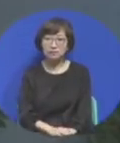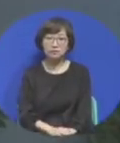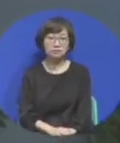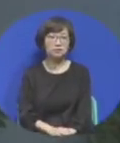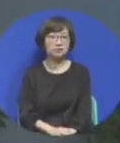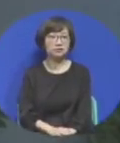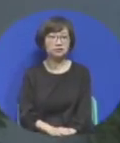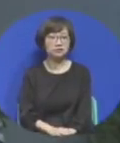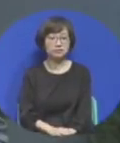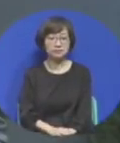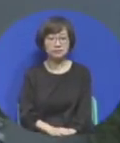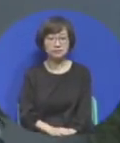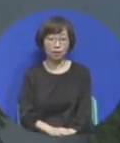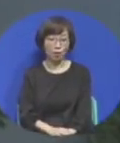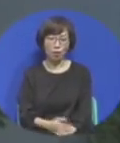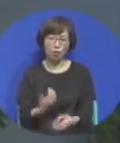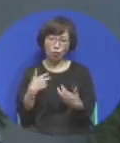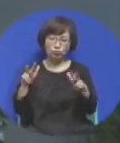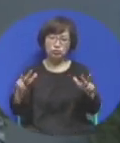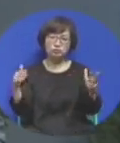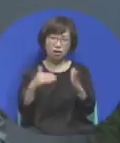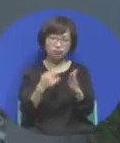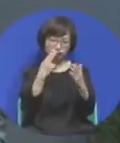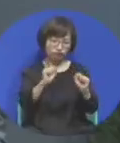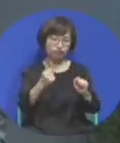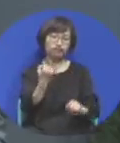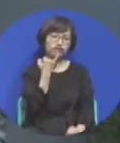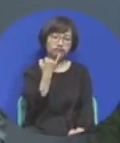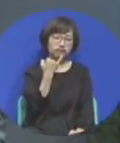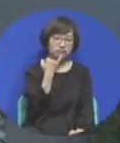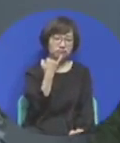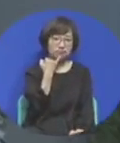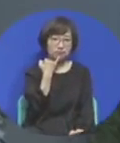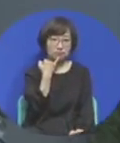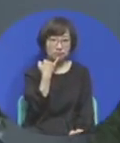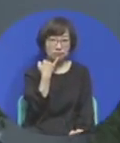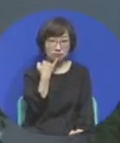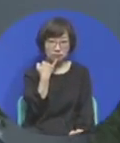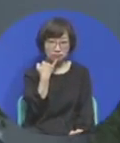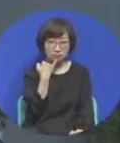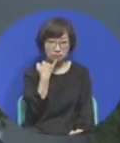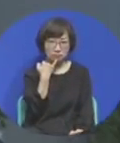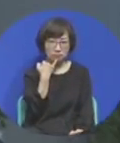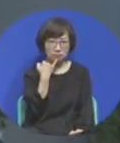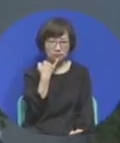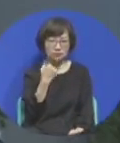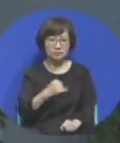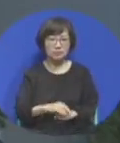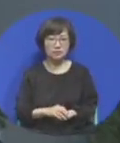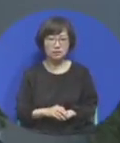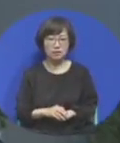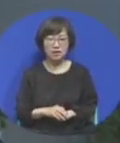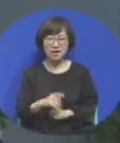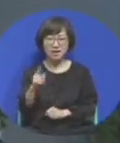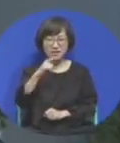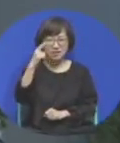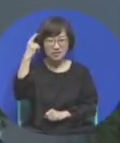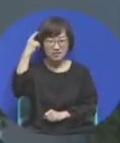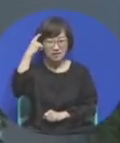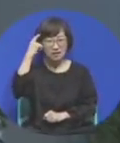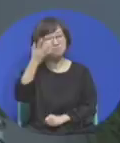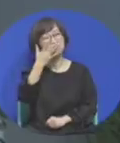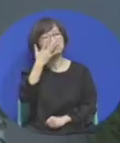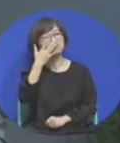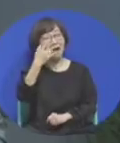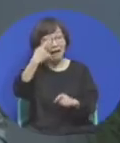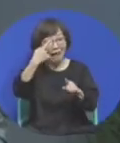듣습니다. We just don't heed it 지금까지 very much. 괜찮지 않냐? We've been fine until now, we say. 그렇습니다. That's right. 그러다 6.25 터졌습니다. And that's how